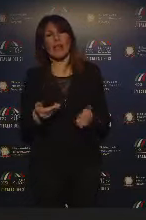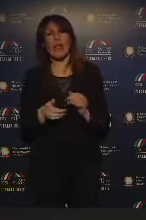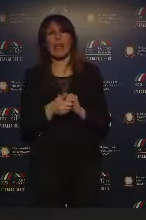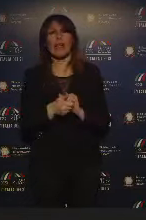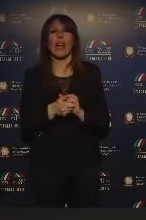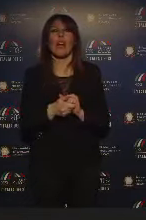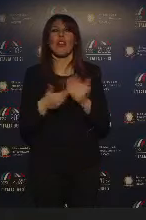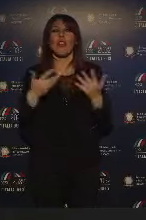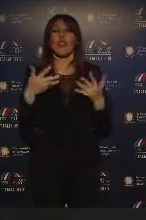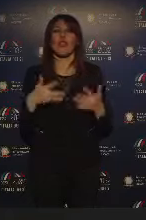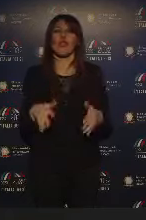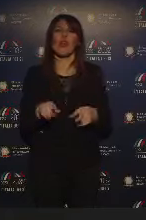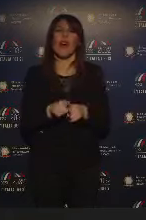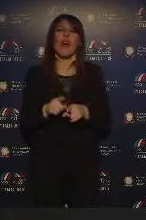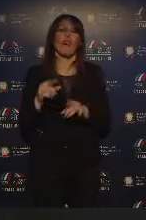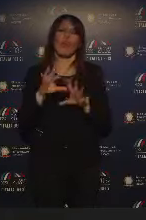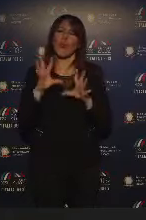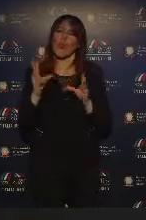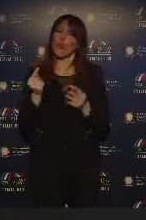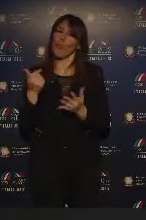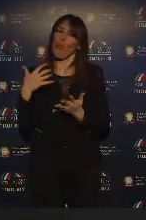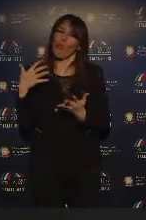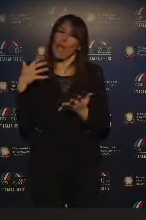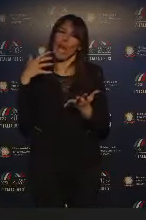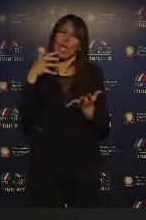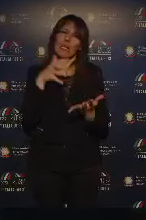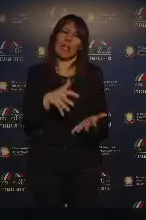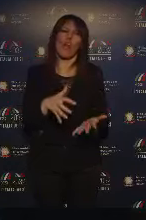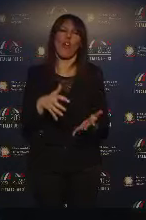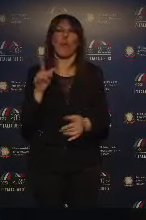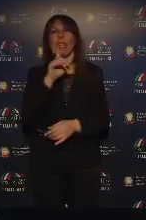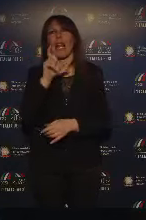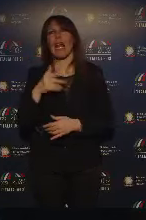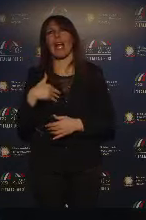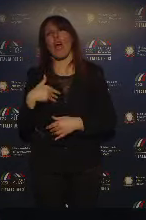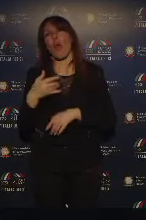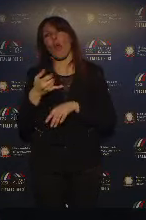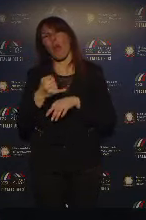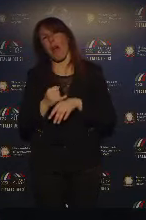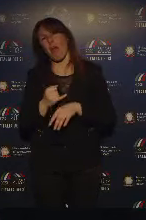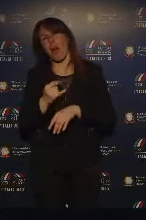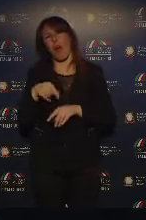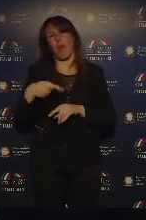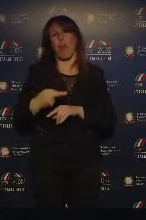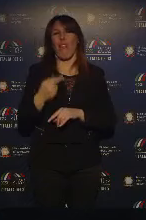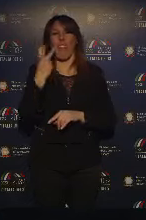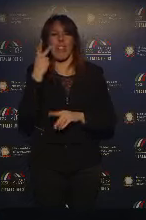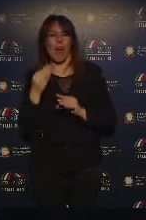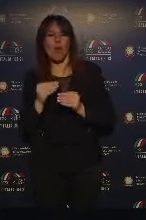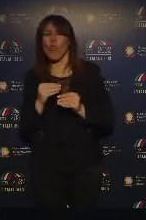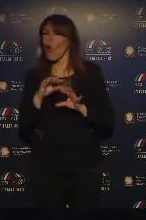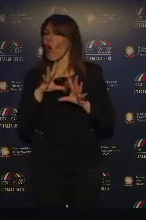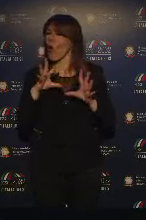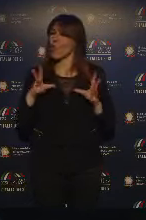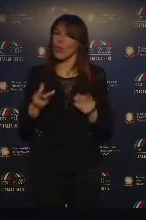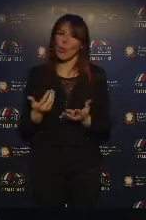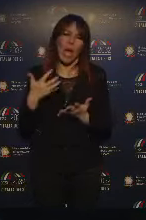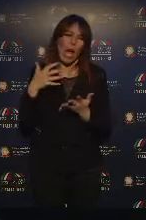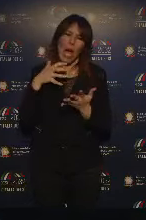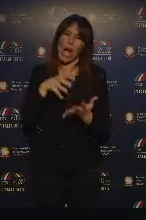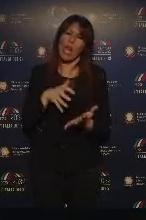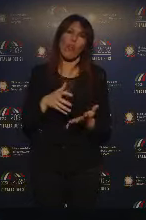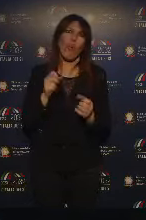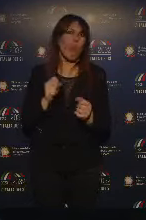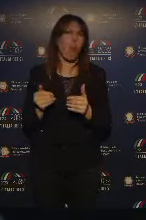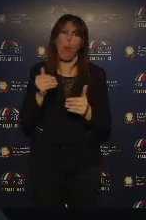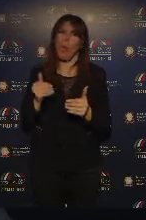l'abbiamo interamente finanziato per non far le robe all'italiana Mettiamoci lì una Fish e poi vediamo cosa succede indietro non si torna perché